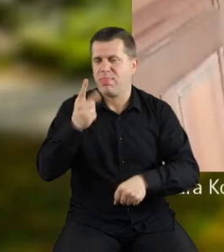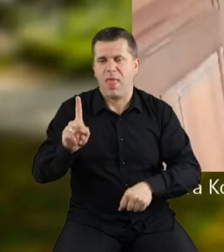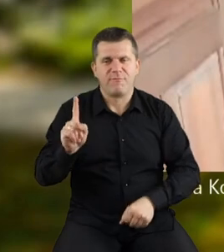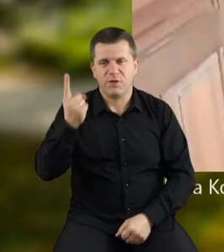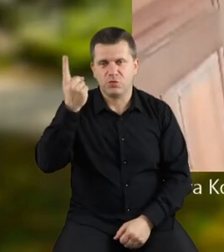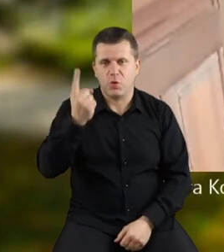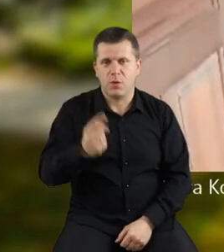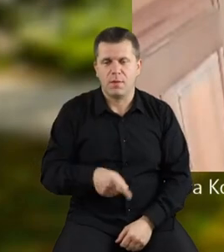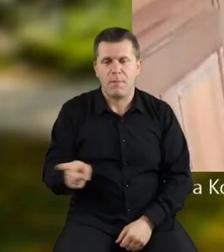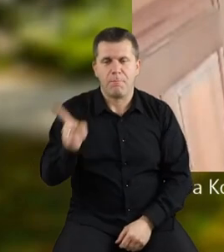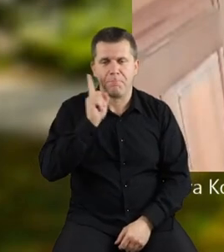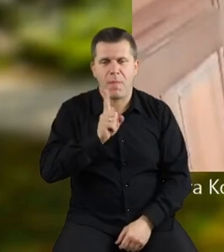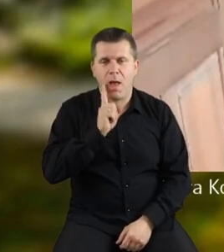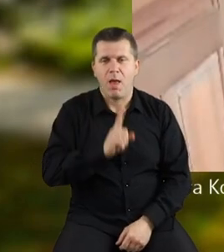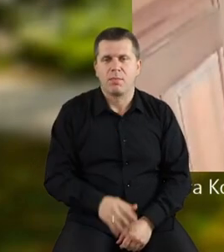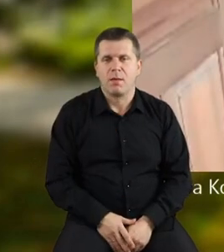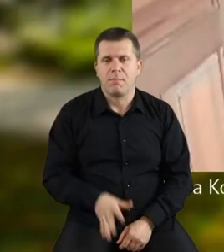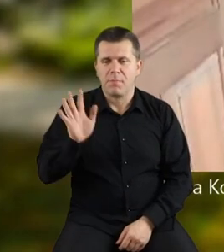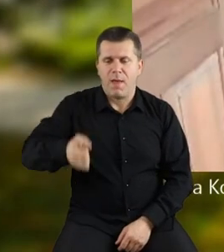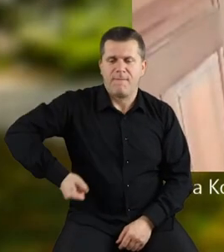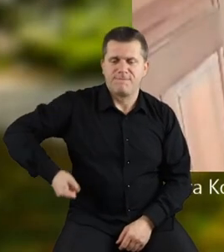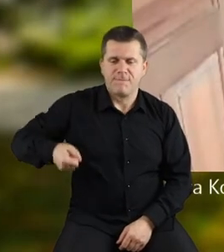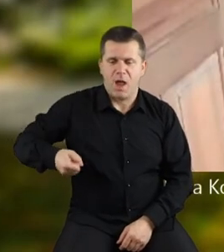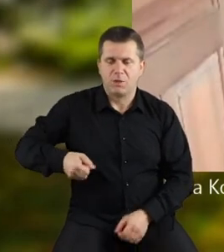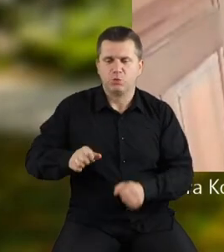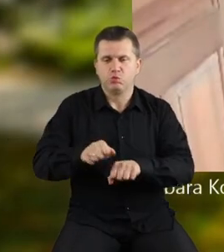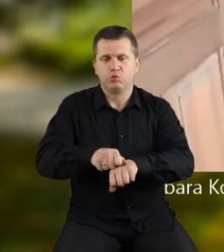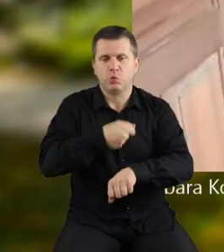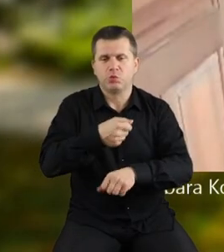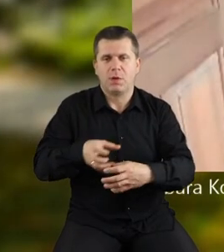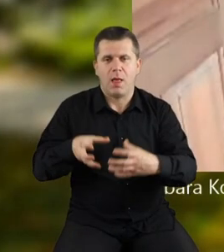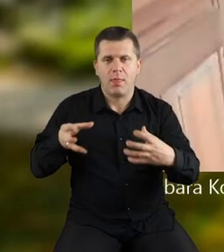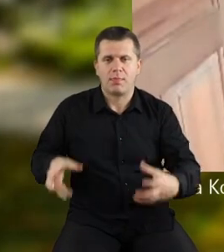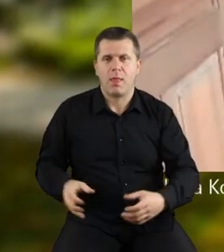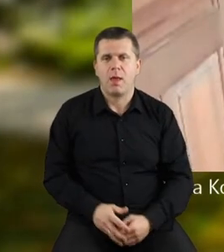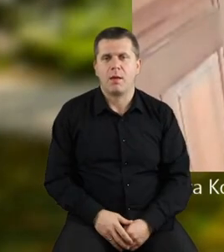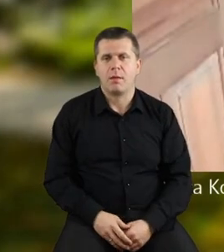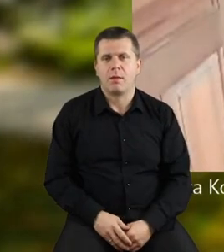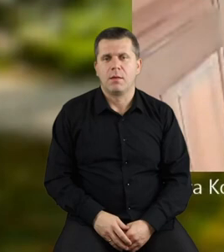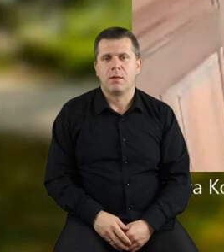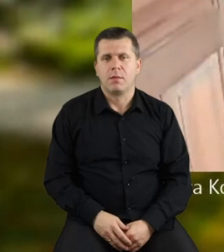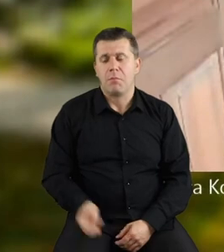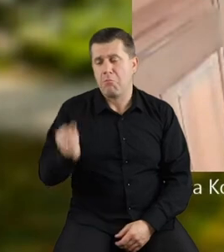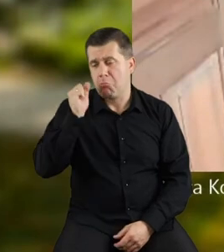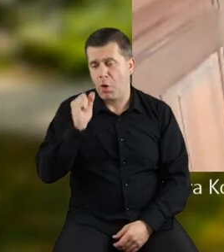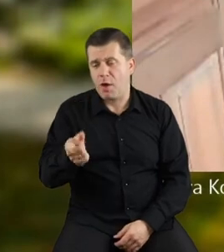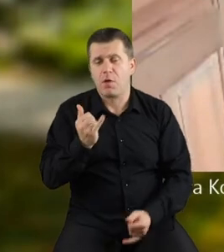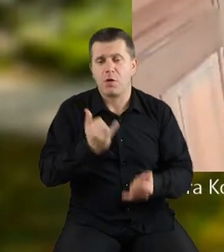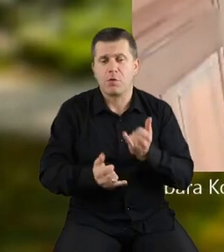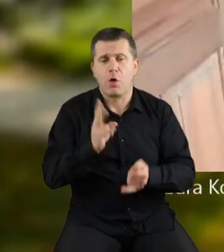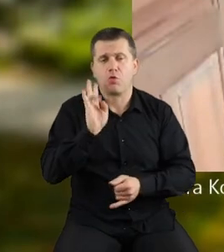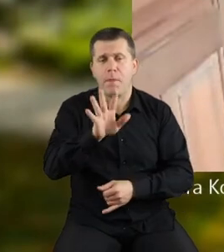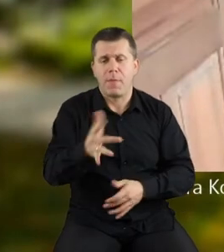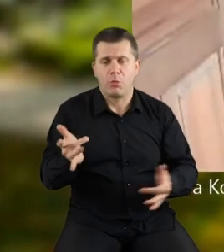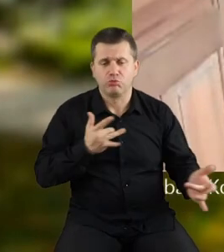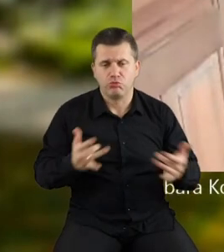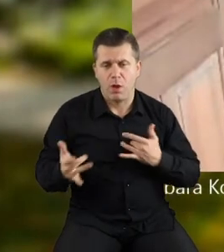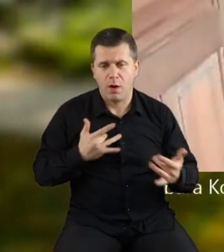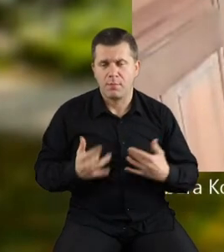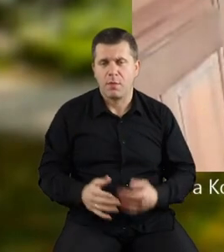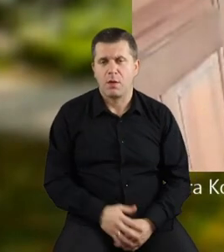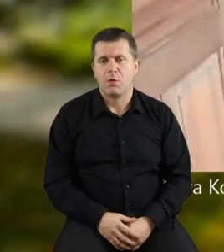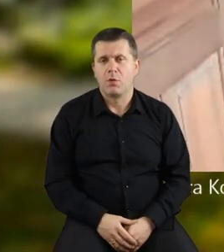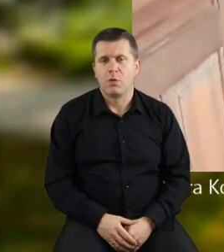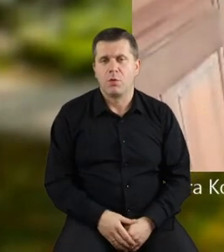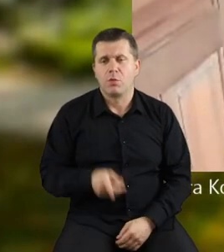lekarz, niewysoki pan z walizeczką skórzaną, który pojawiał się ilekroć ktokolwiek